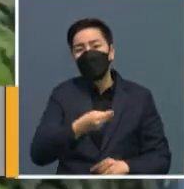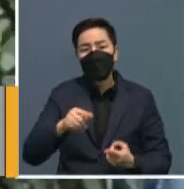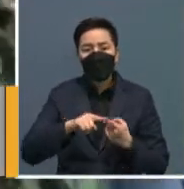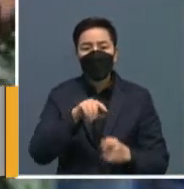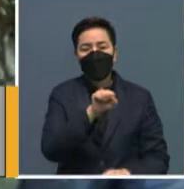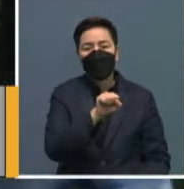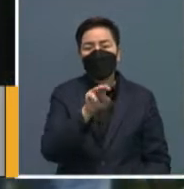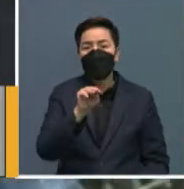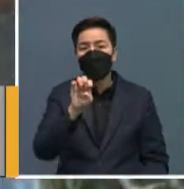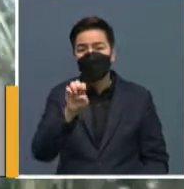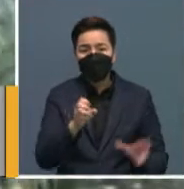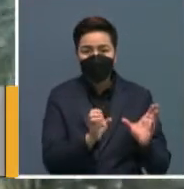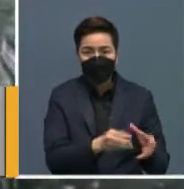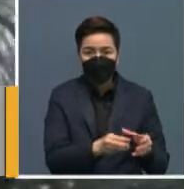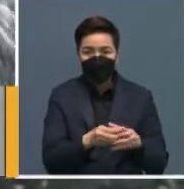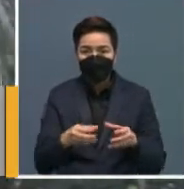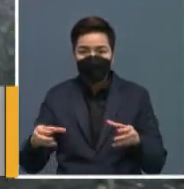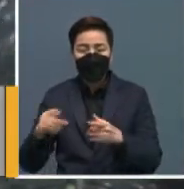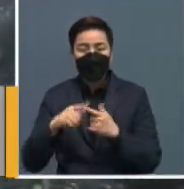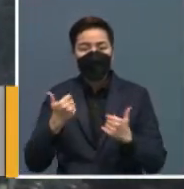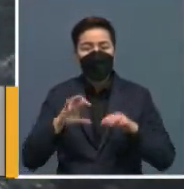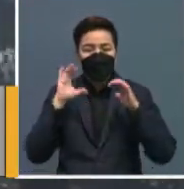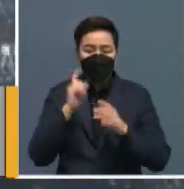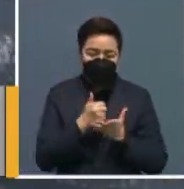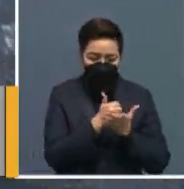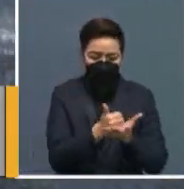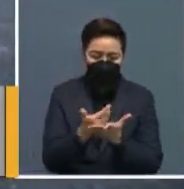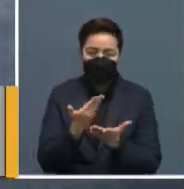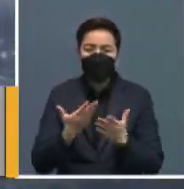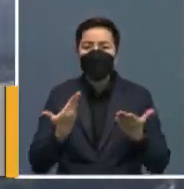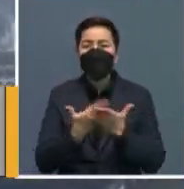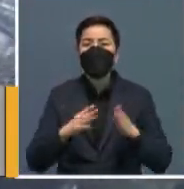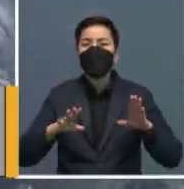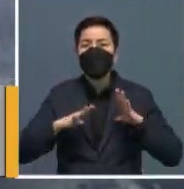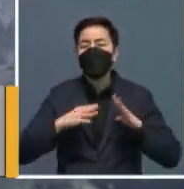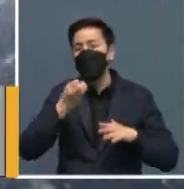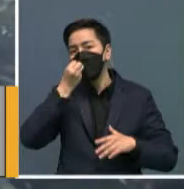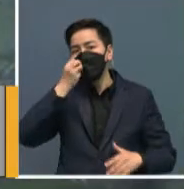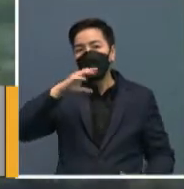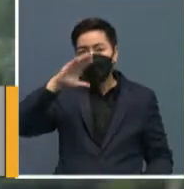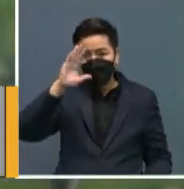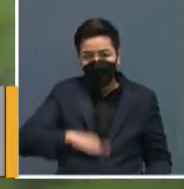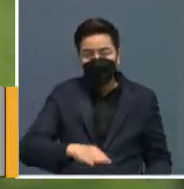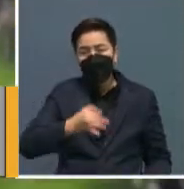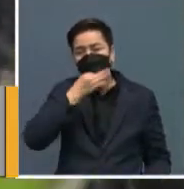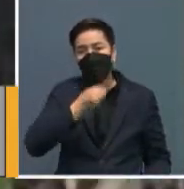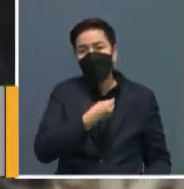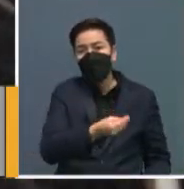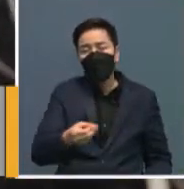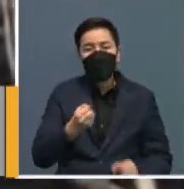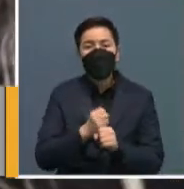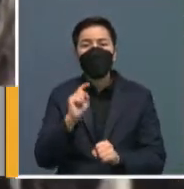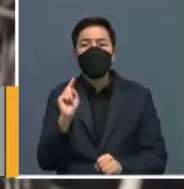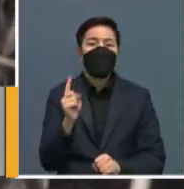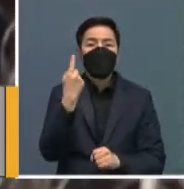smesเนี่ยรัฐบาลน่าจะมีมาตรการเยียวยาพักหนี้หรือว่าปรับลดดอกเบี้ยสร้างอาชีพสร้างงานขึ้น